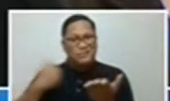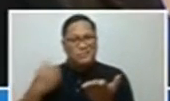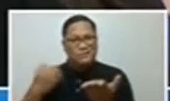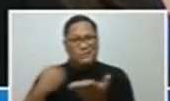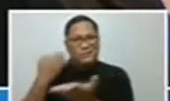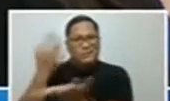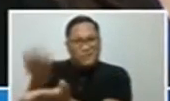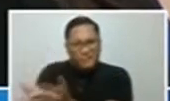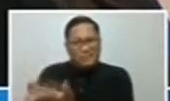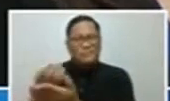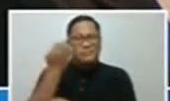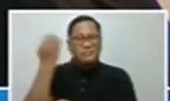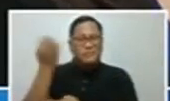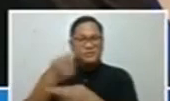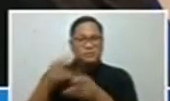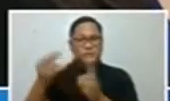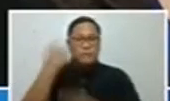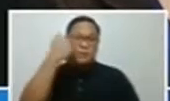renew?